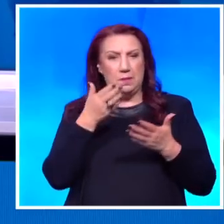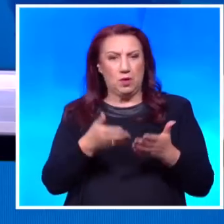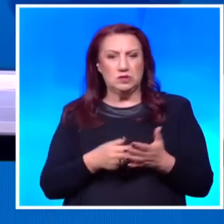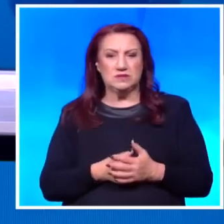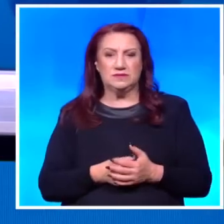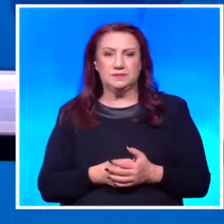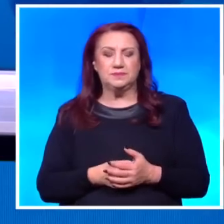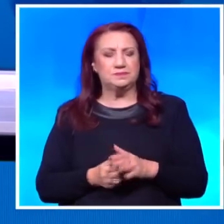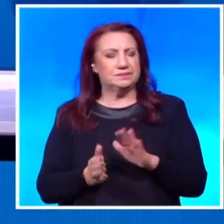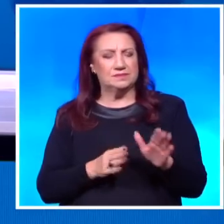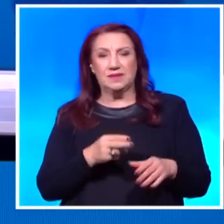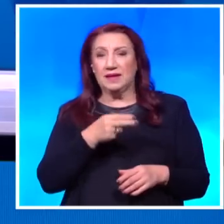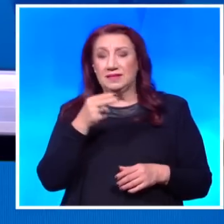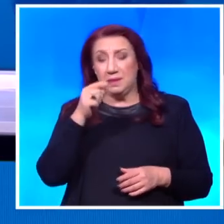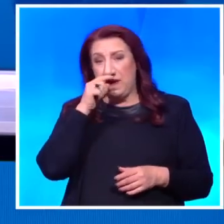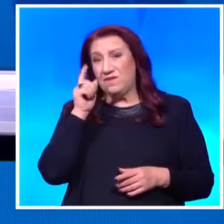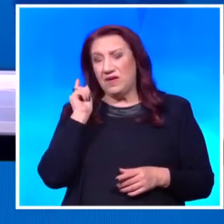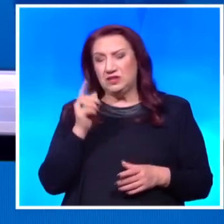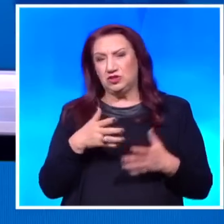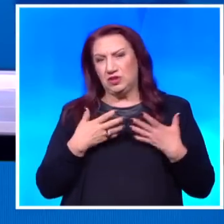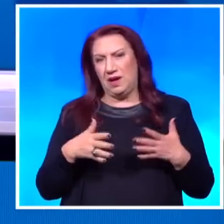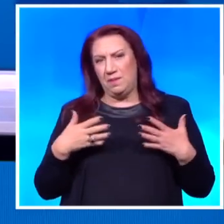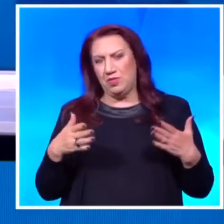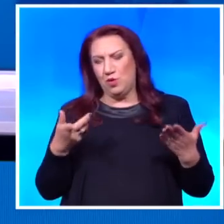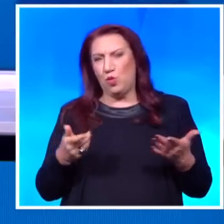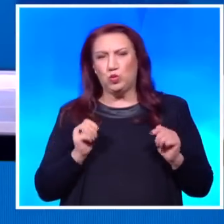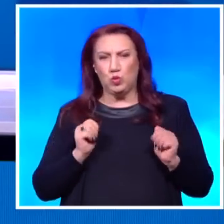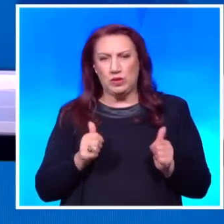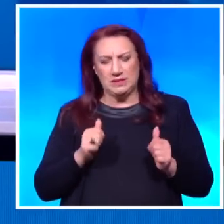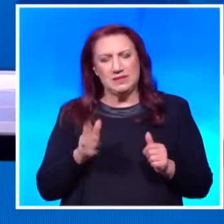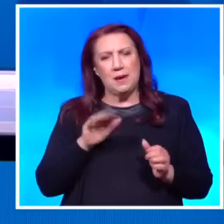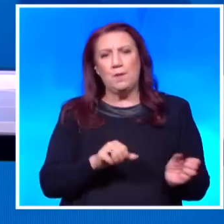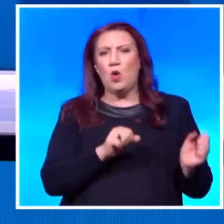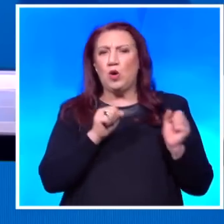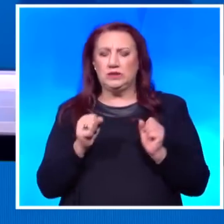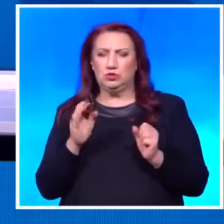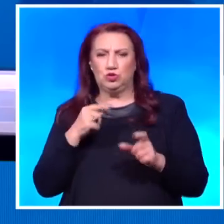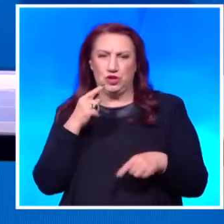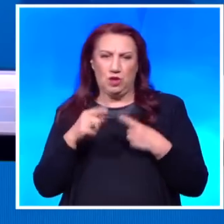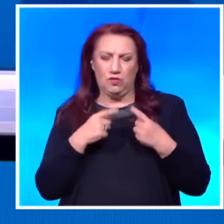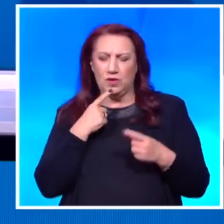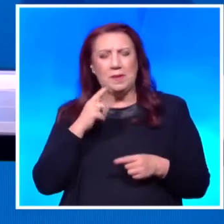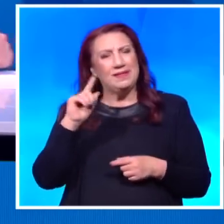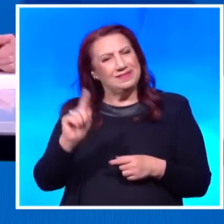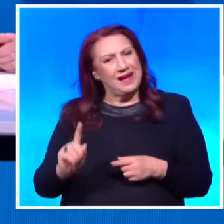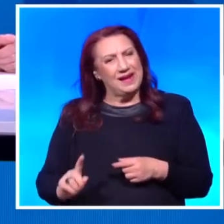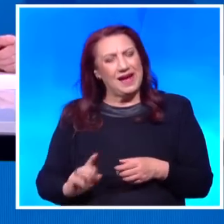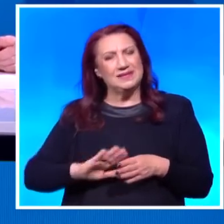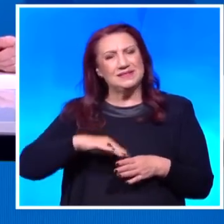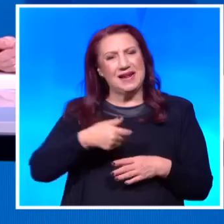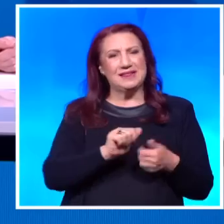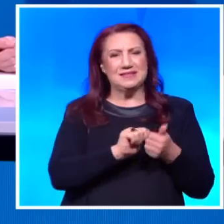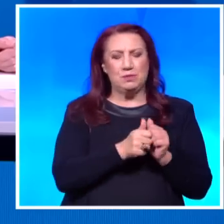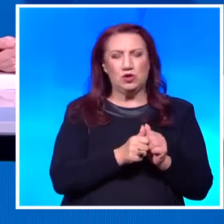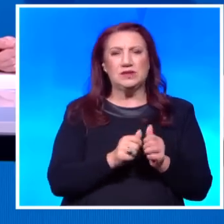хиляди туристи и хотелиери в разгара на лятото ще говорим и по-късно. Наш гост след спорта и времето е главният